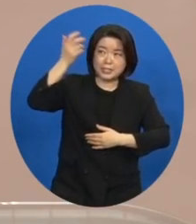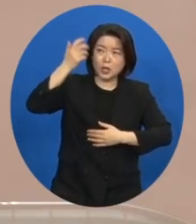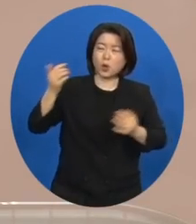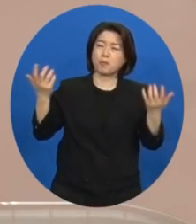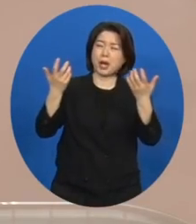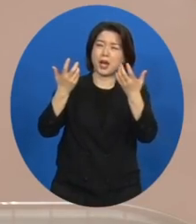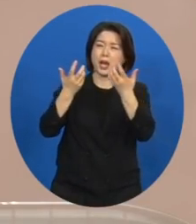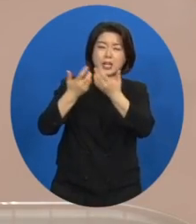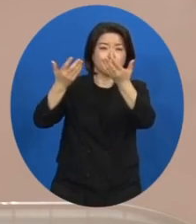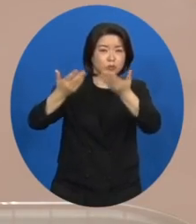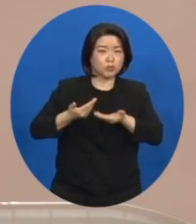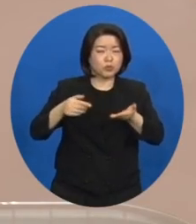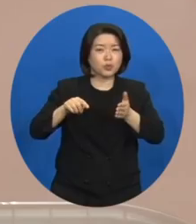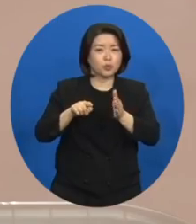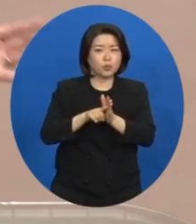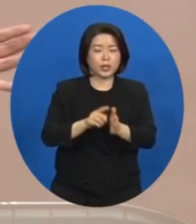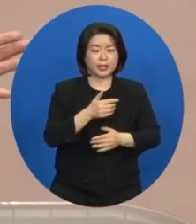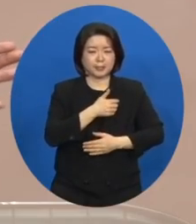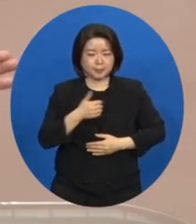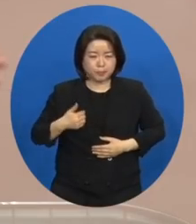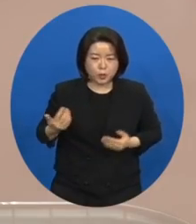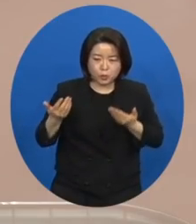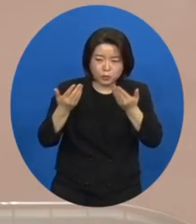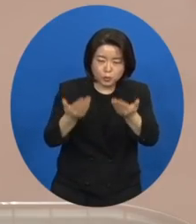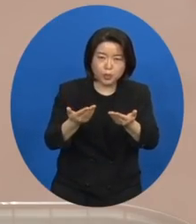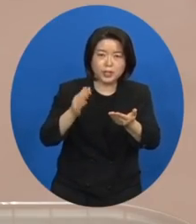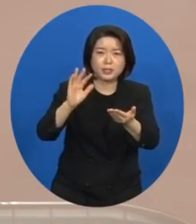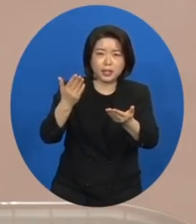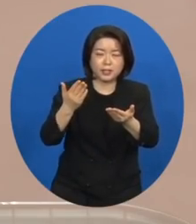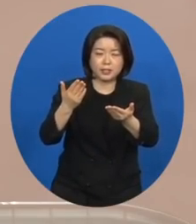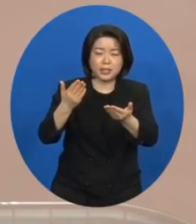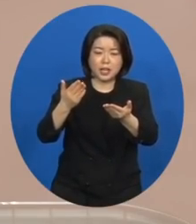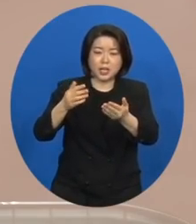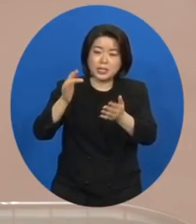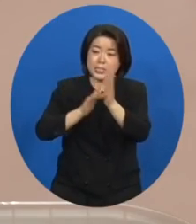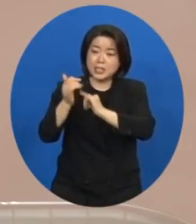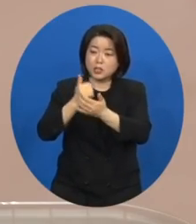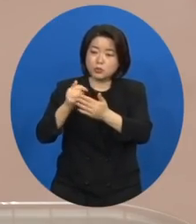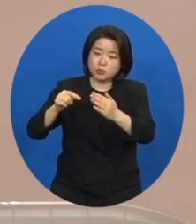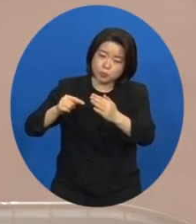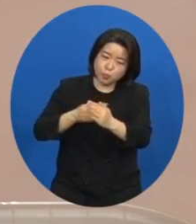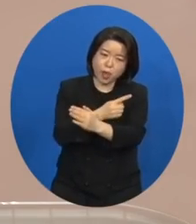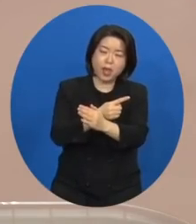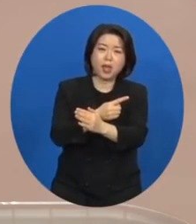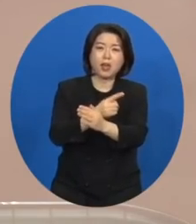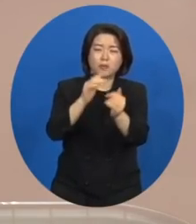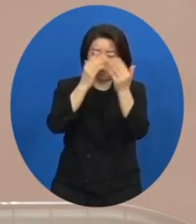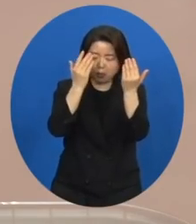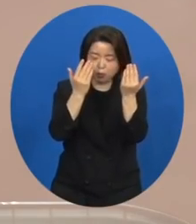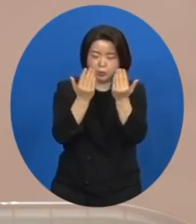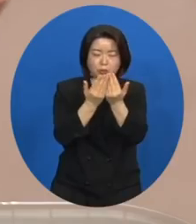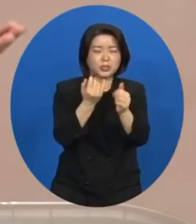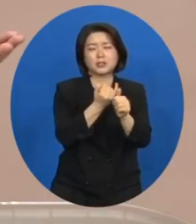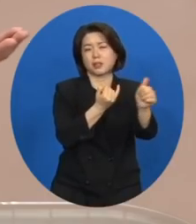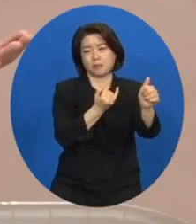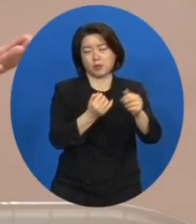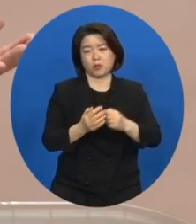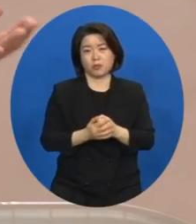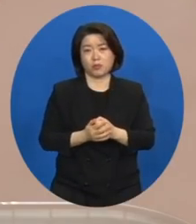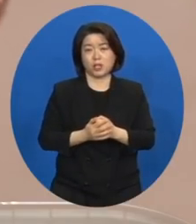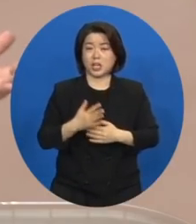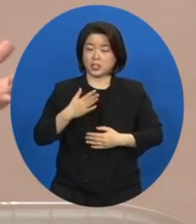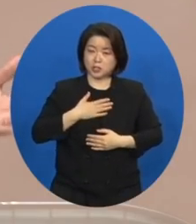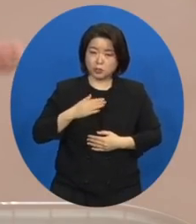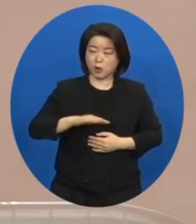치러야 했던 60이 왜 그 모든 것들이 남편입니다 그래 그런 점에서 조를 포함해서 여기에 모든 분들은